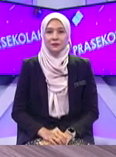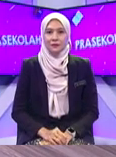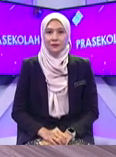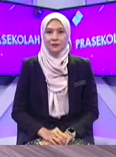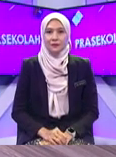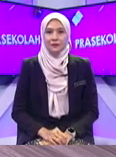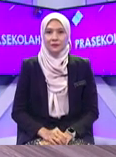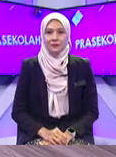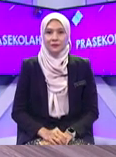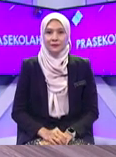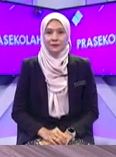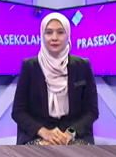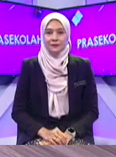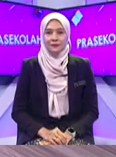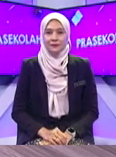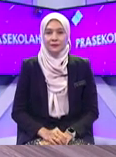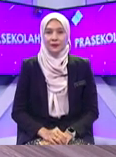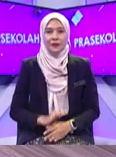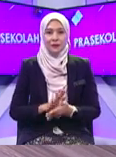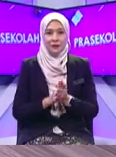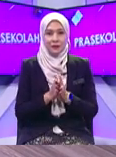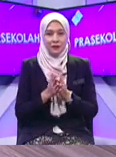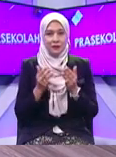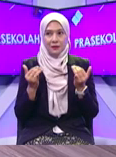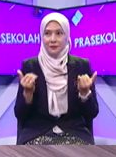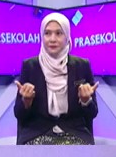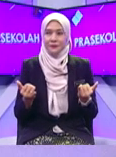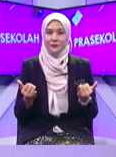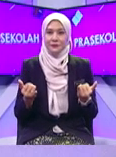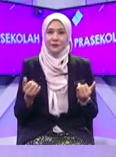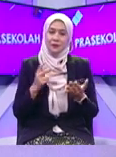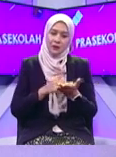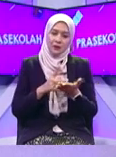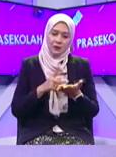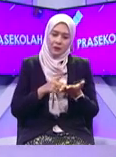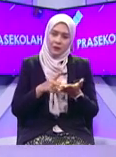jadi jago boleh kita mulai kan Oke jadi Oke langkah yang pertama